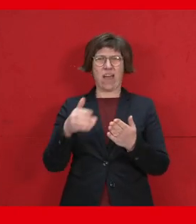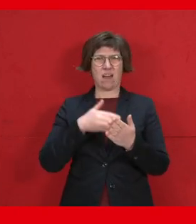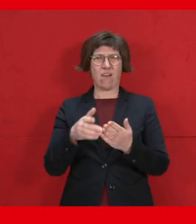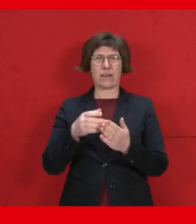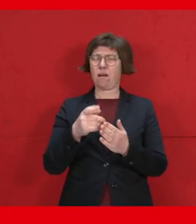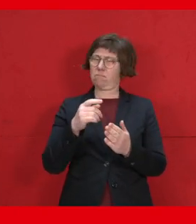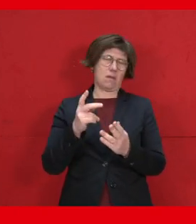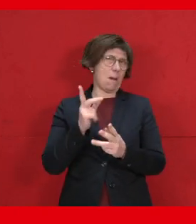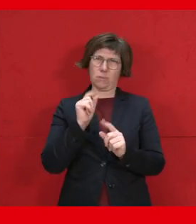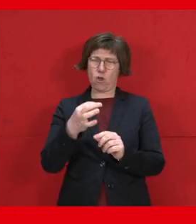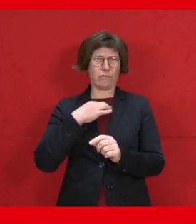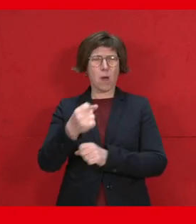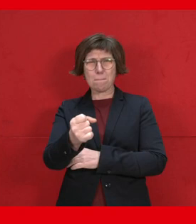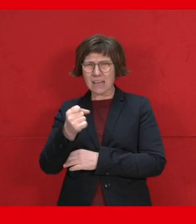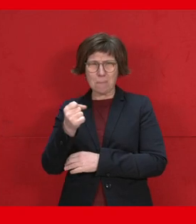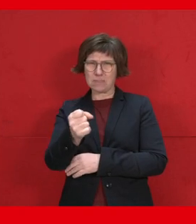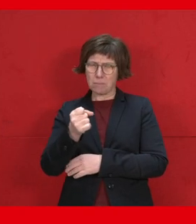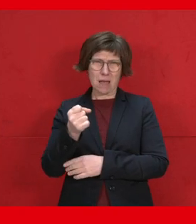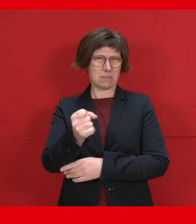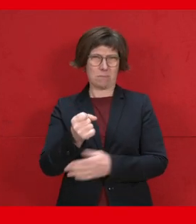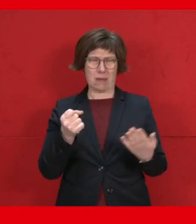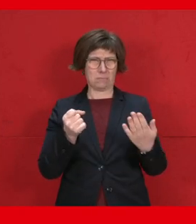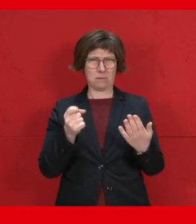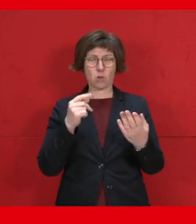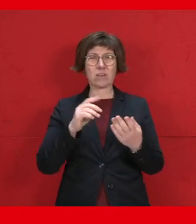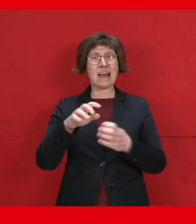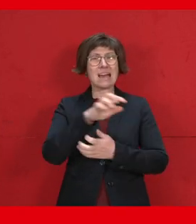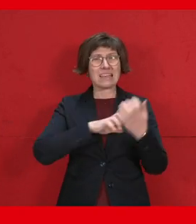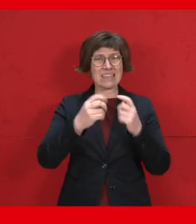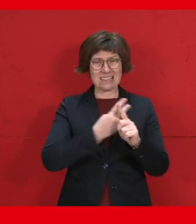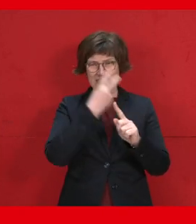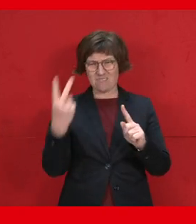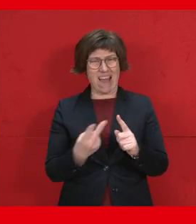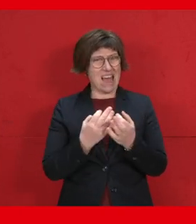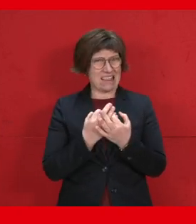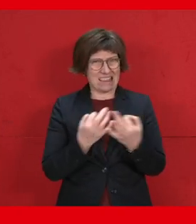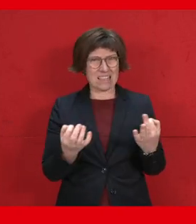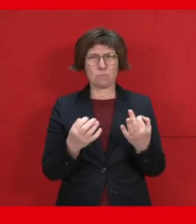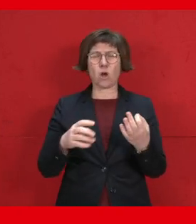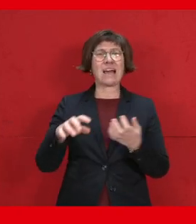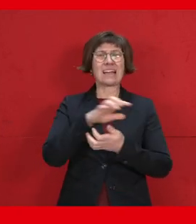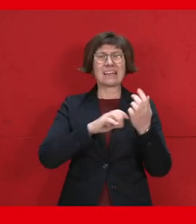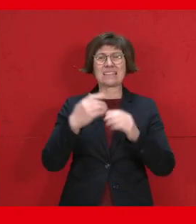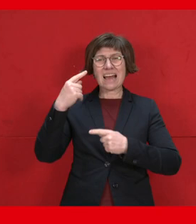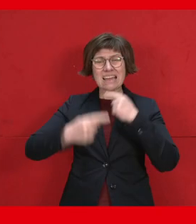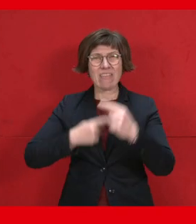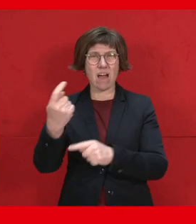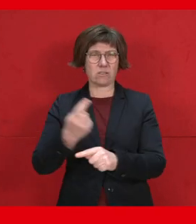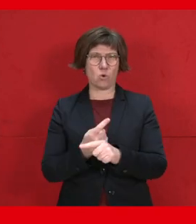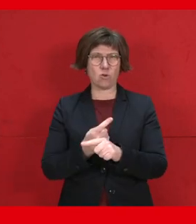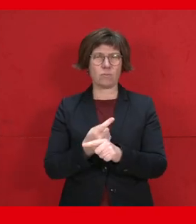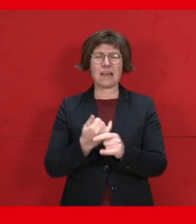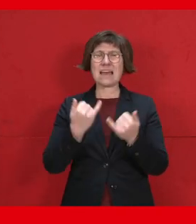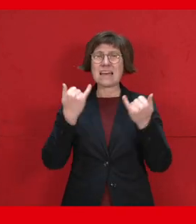Bremsen nach Corona bedeuten würde, wir machen aus der Krise von 2 Jahren eine Krise einer ganzen Generation. Jetzt können wir die